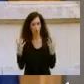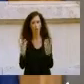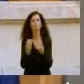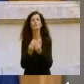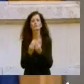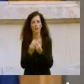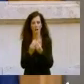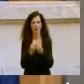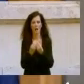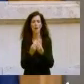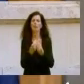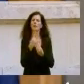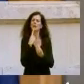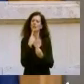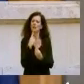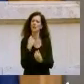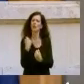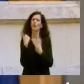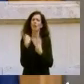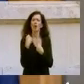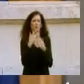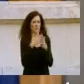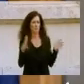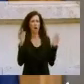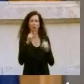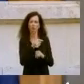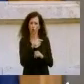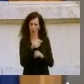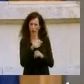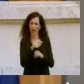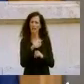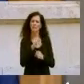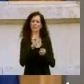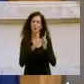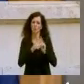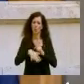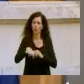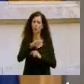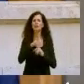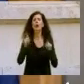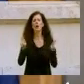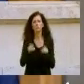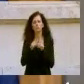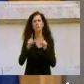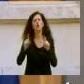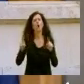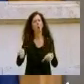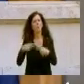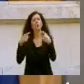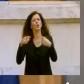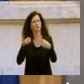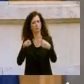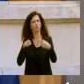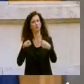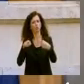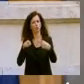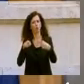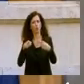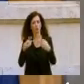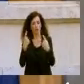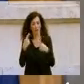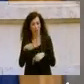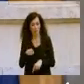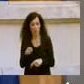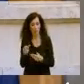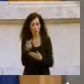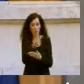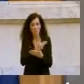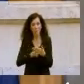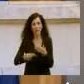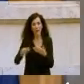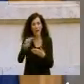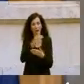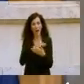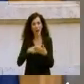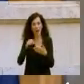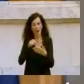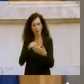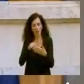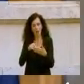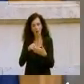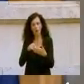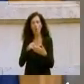sostengono maggioranza ma anche a tutte le forze dell'opposizione perché si tratta di un piano di un